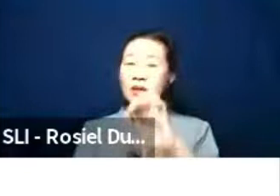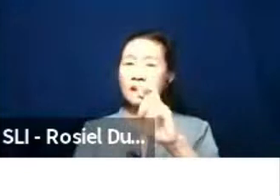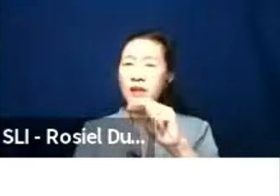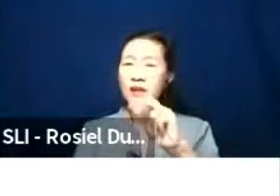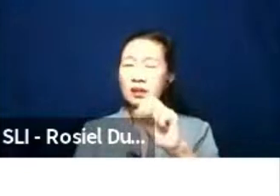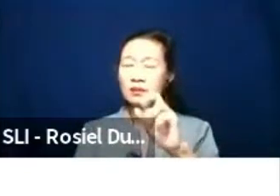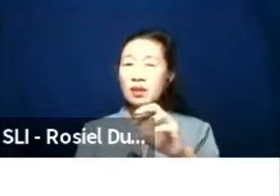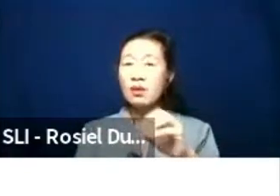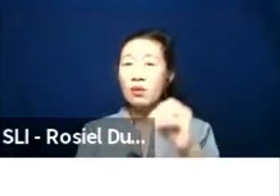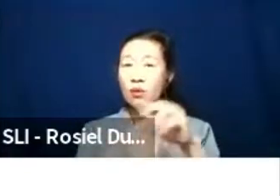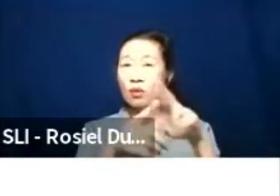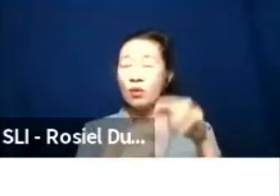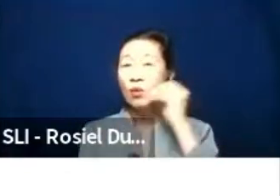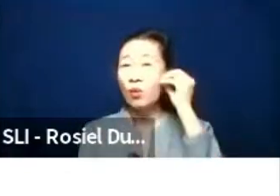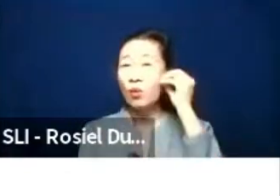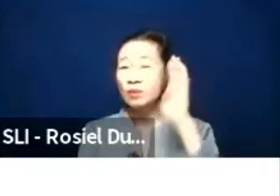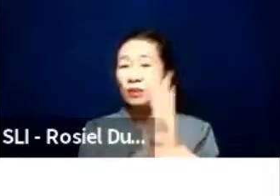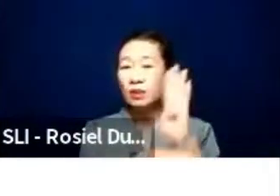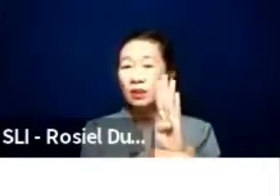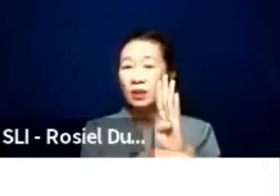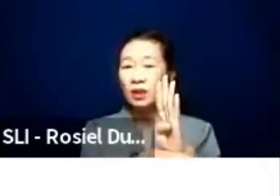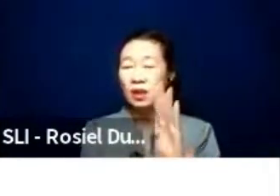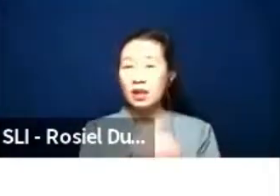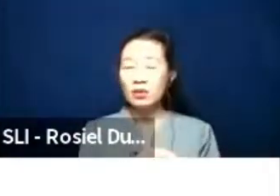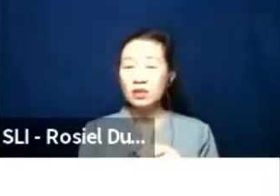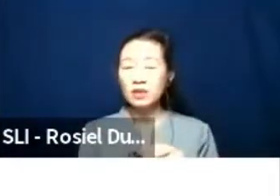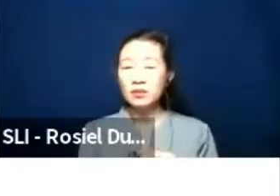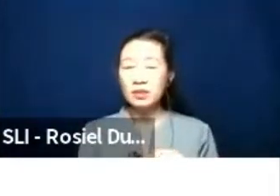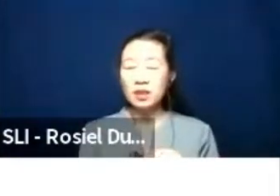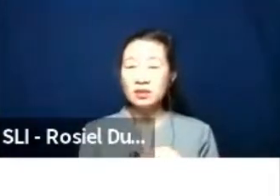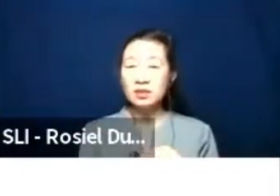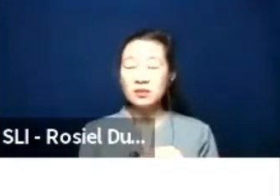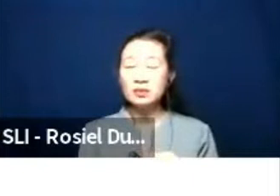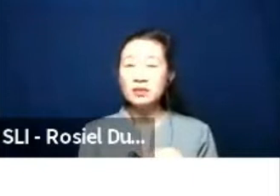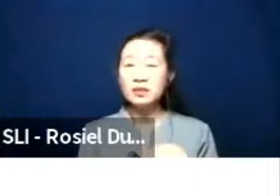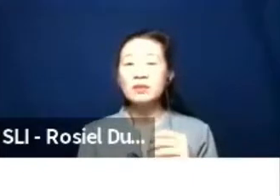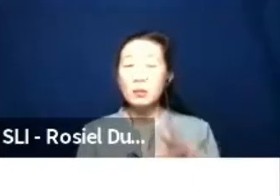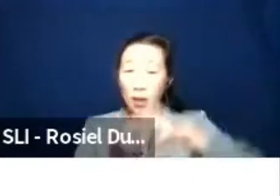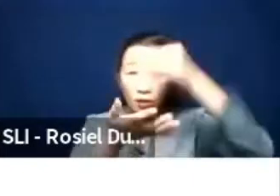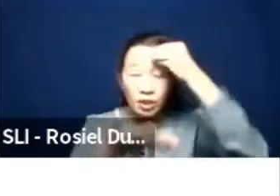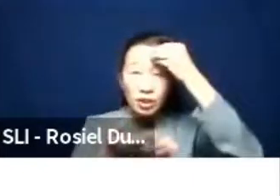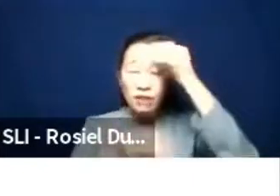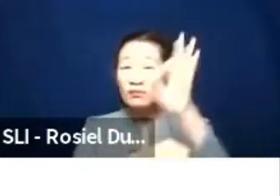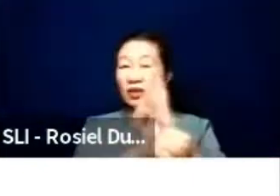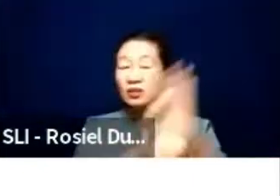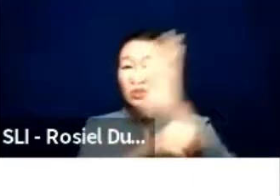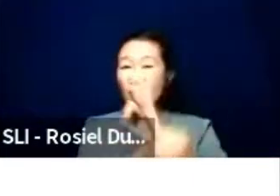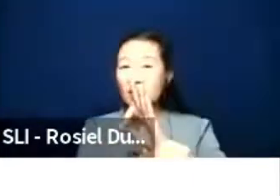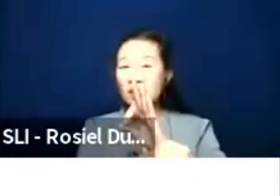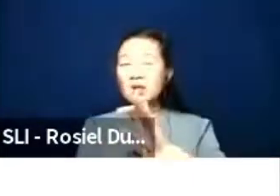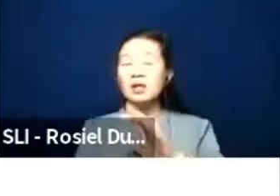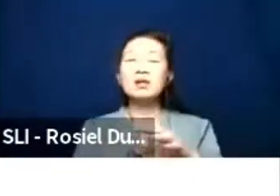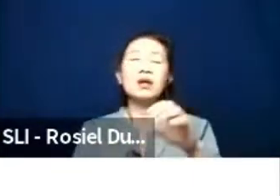home businesses or enterprises na makakatulong sa ating mga anak para mas matutunan yung functional academic, yung